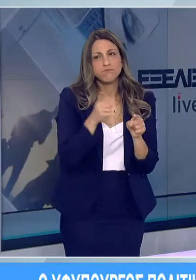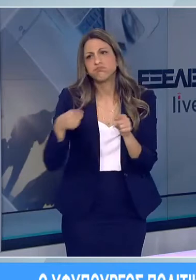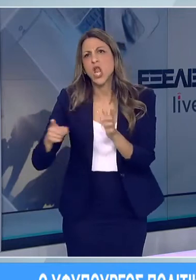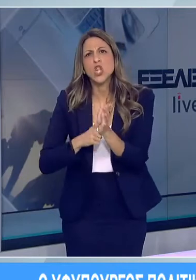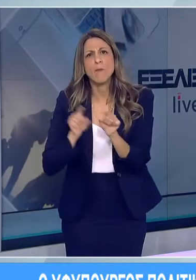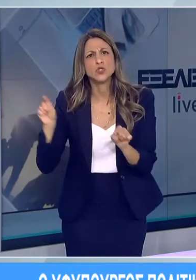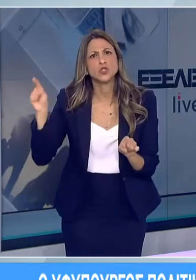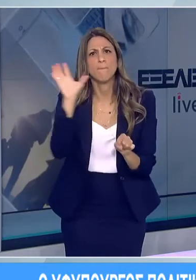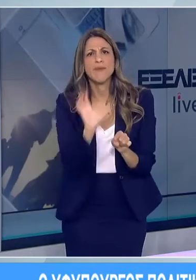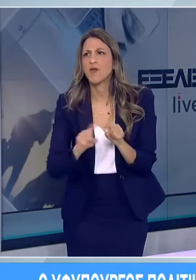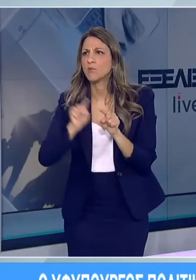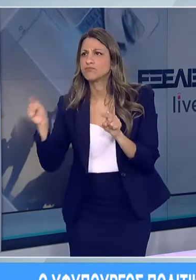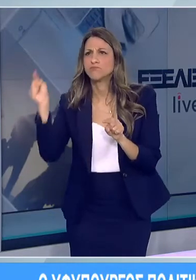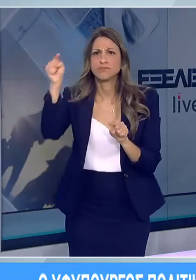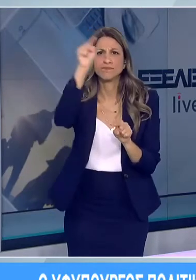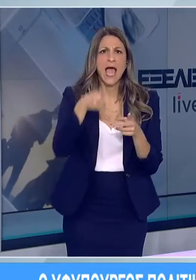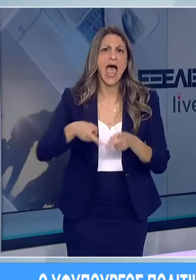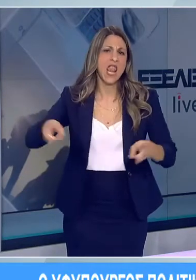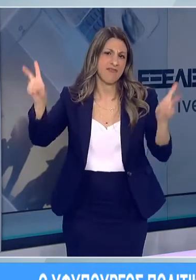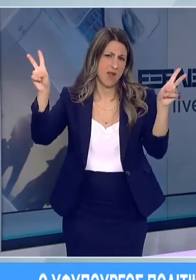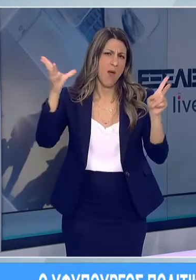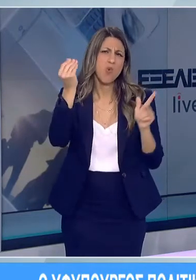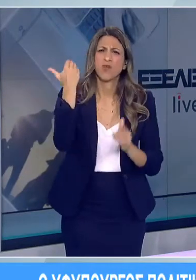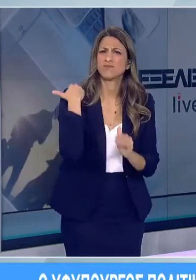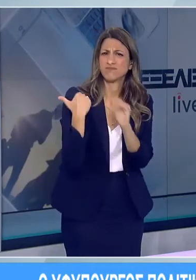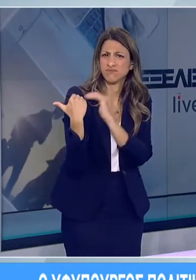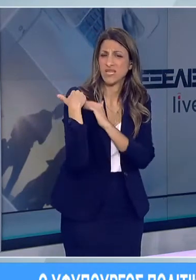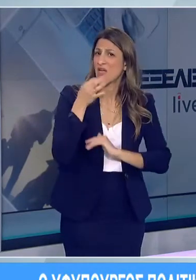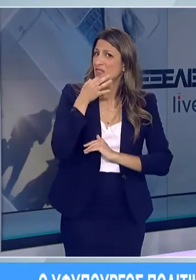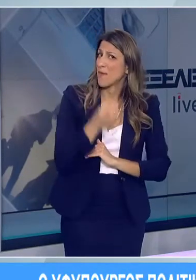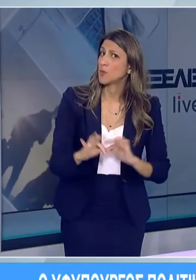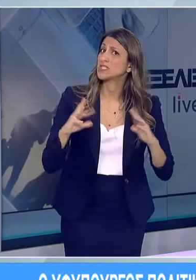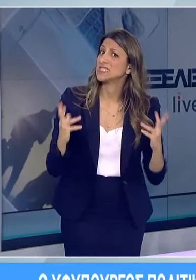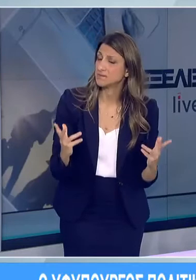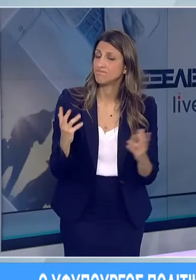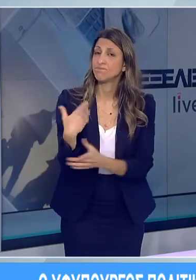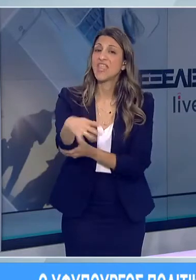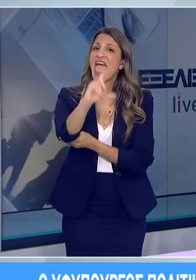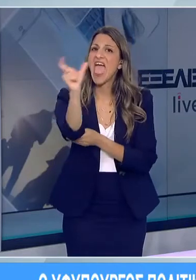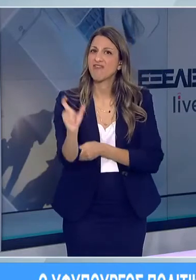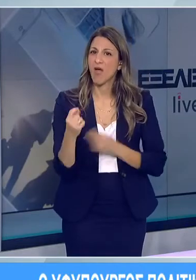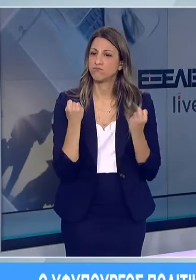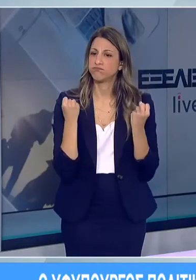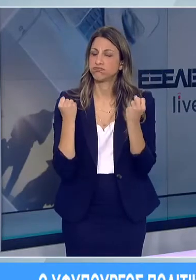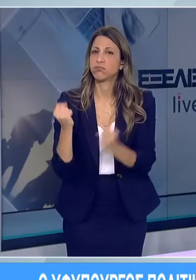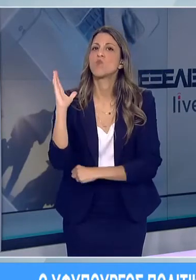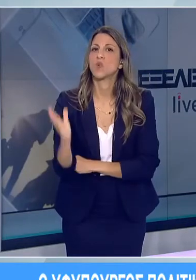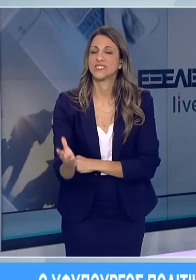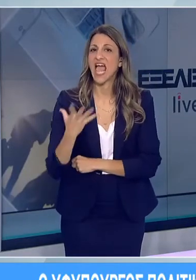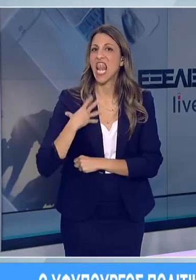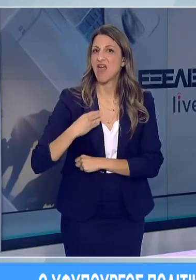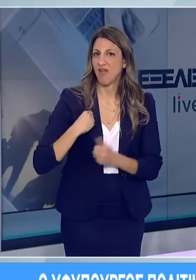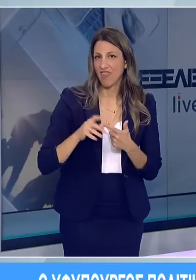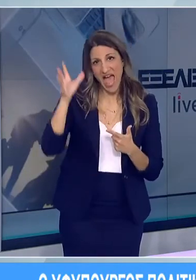και περιφερειακών ενωτήτων. Επειδή υπάρχουν σχετικά ερωτήματα, να διευκρινίσουμε ότι επιτρέπεται και η μετακίνηση στην Εύβοια. Η Λευκάδα,